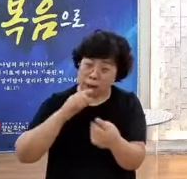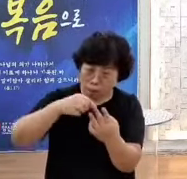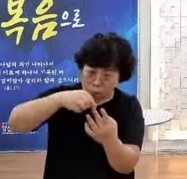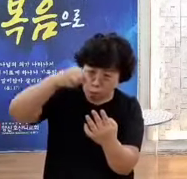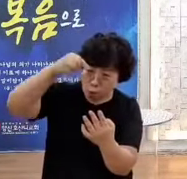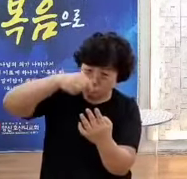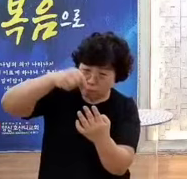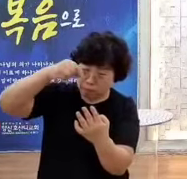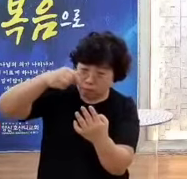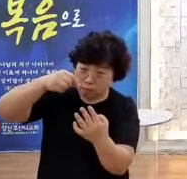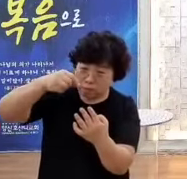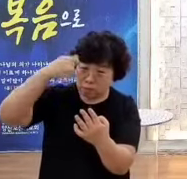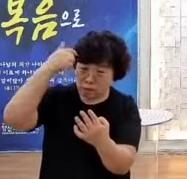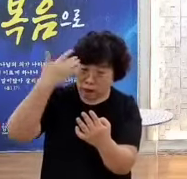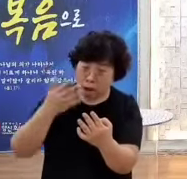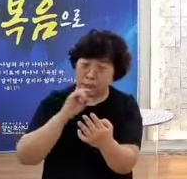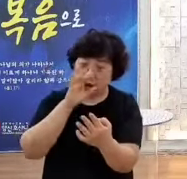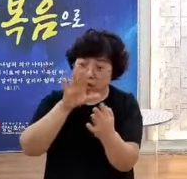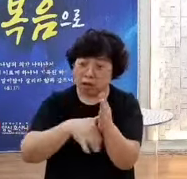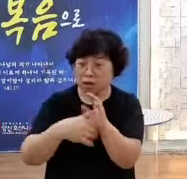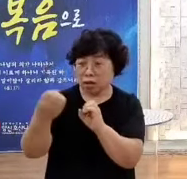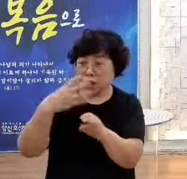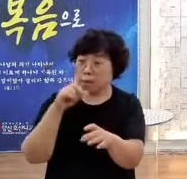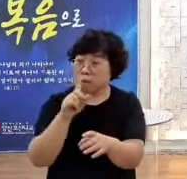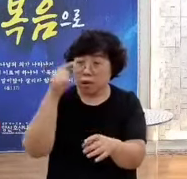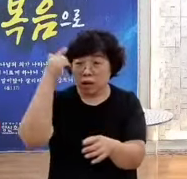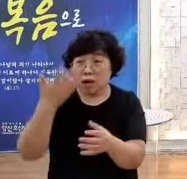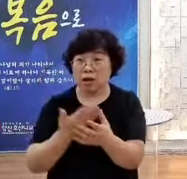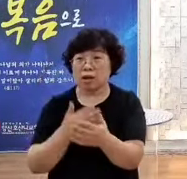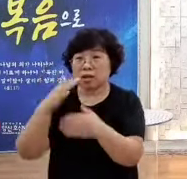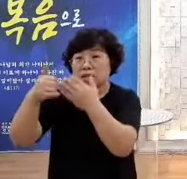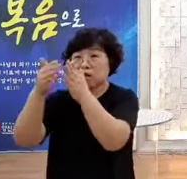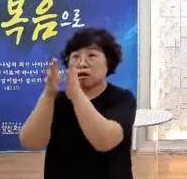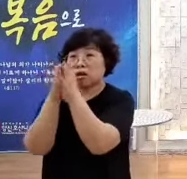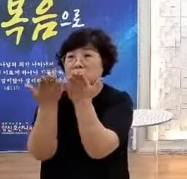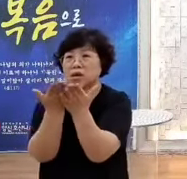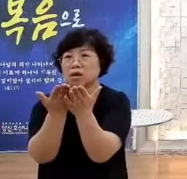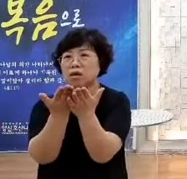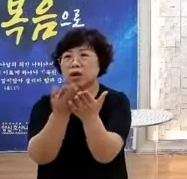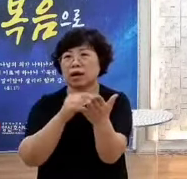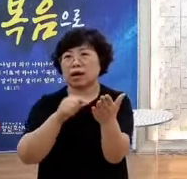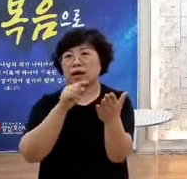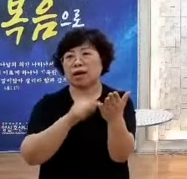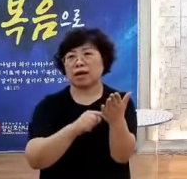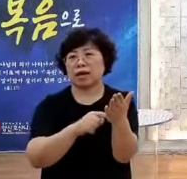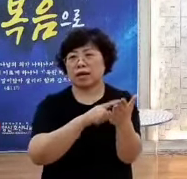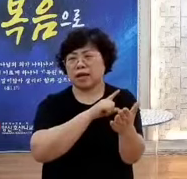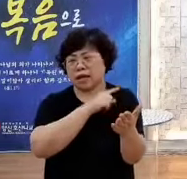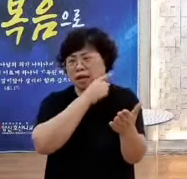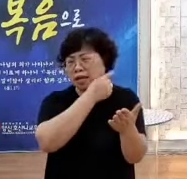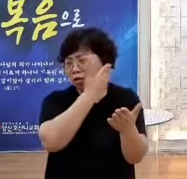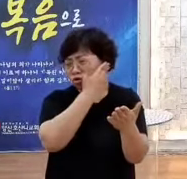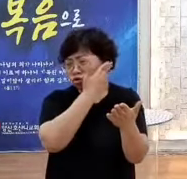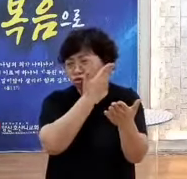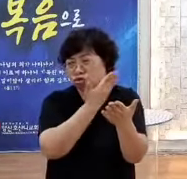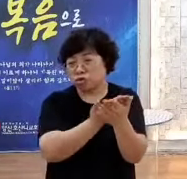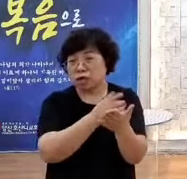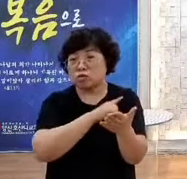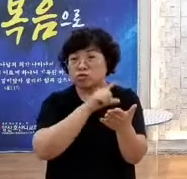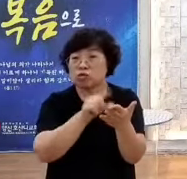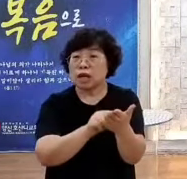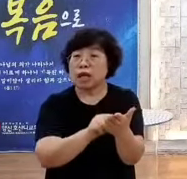답이 여러 개가 있을 수 있겠죠. 이 성경이 말하는 가장 중요한 명제 그 1번이